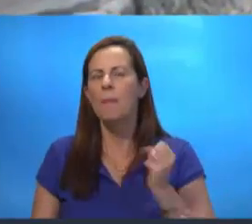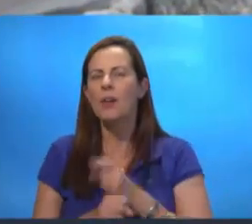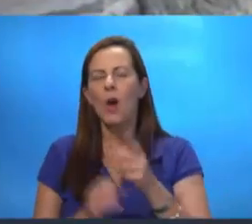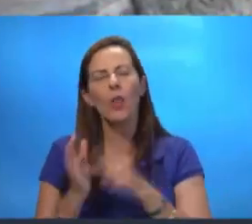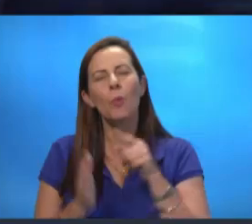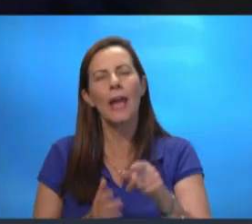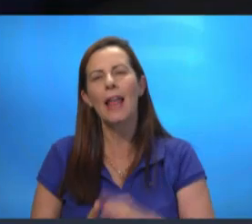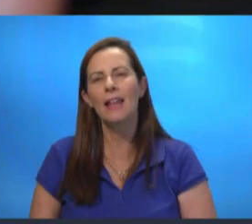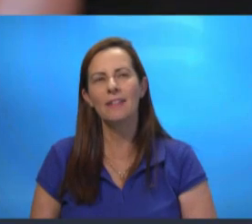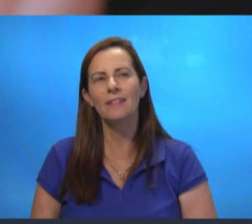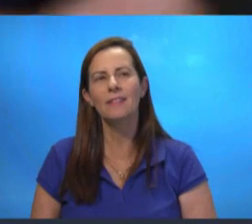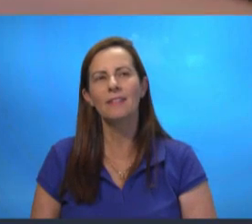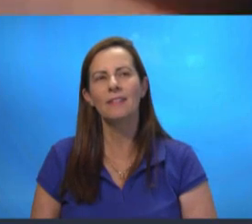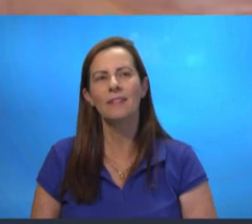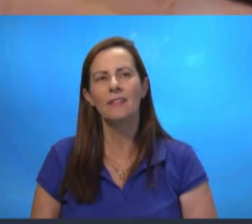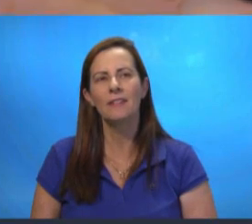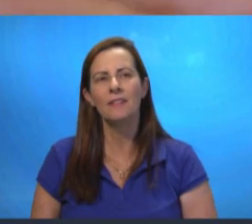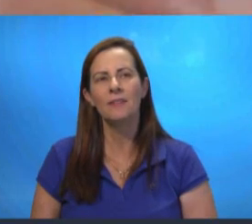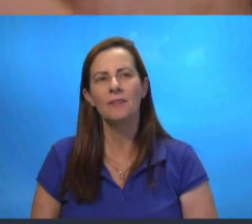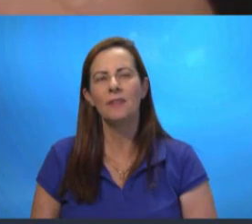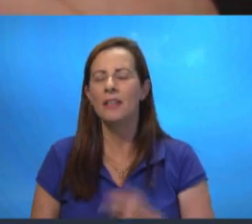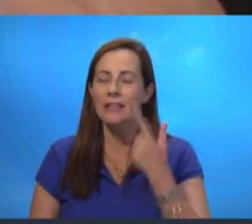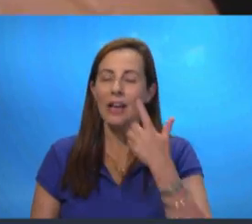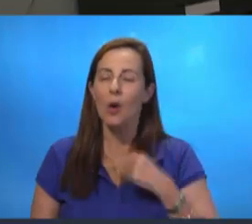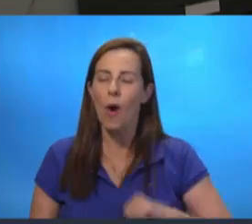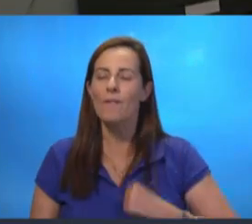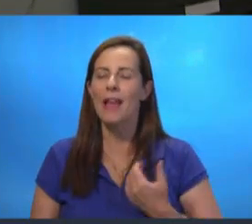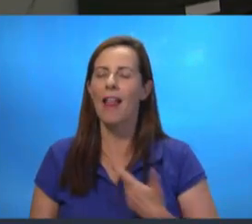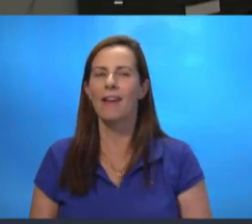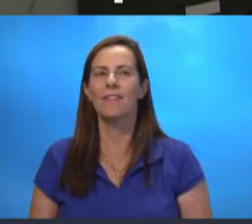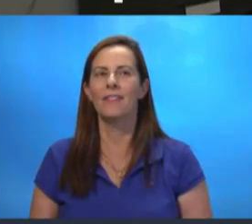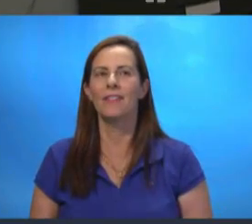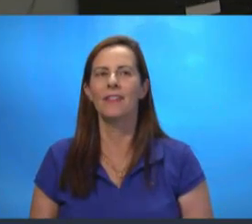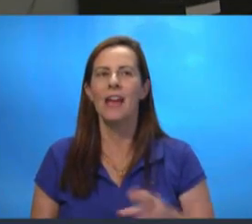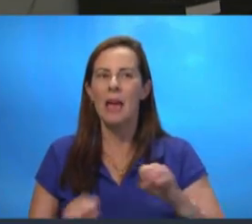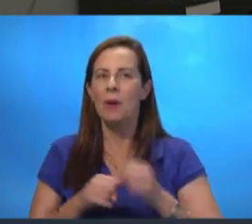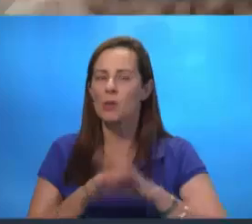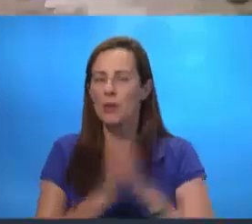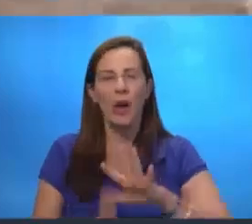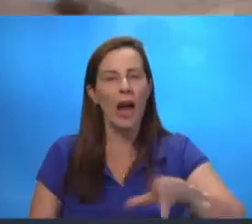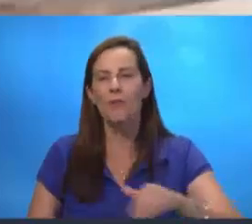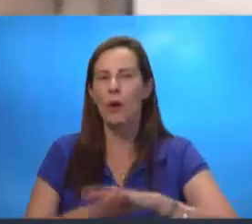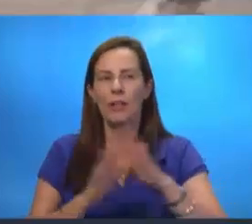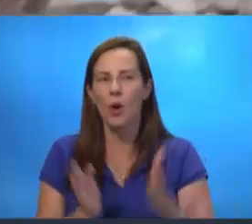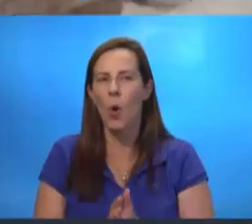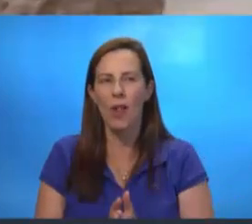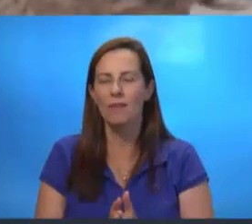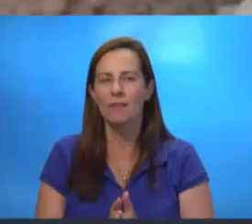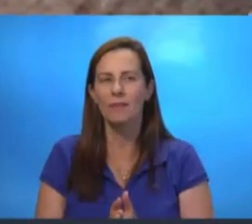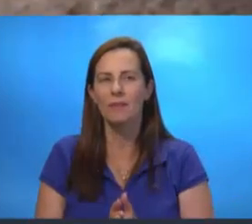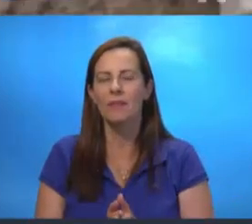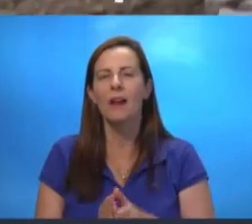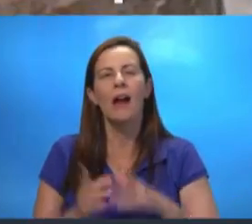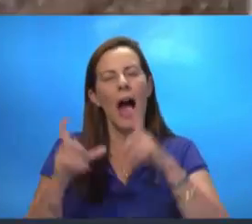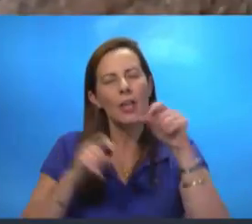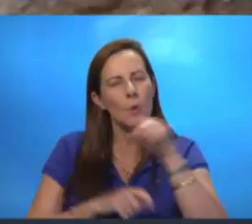התמונות האלה לי? שמע, כואב לי הלב. הם הרסו את הכל, גנבו את הכל. התיעוד יוצא הדופן